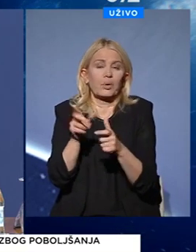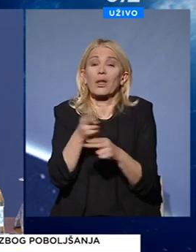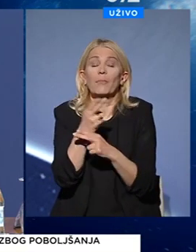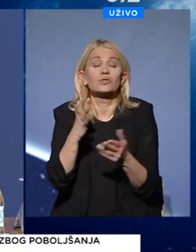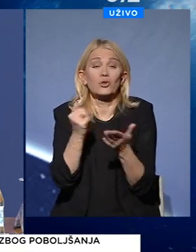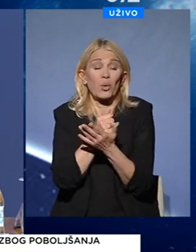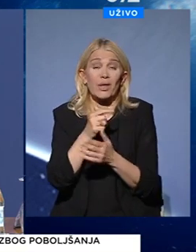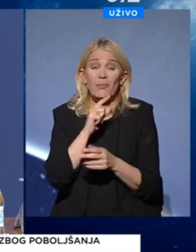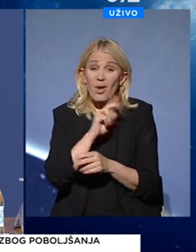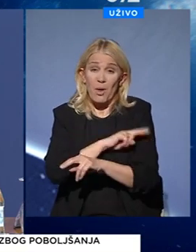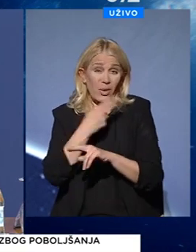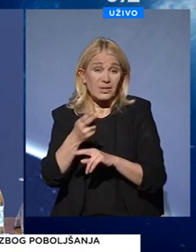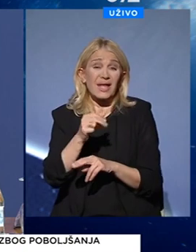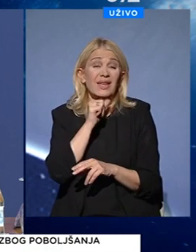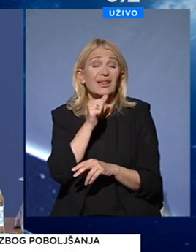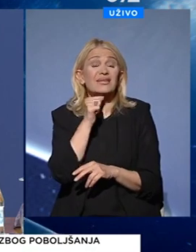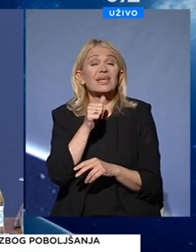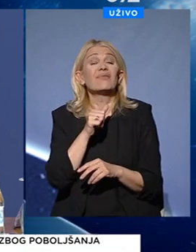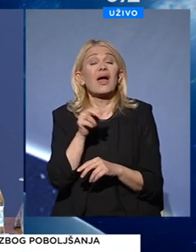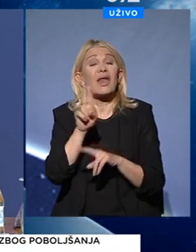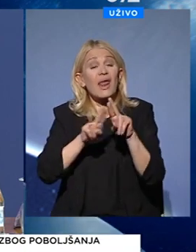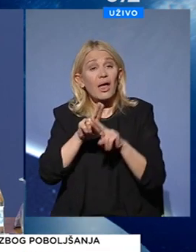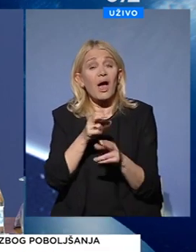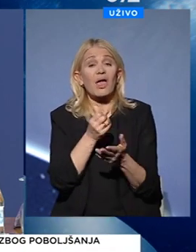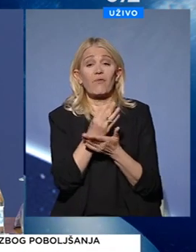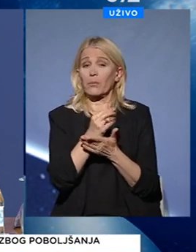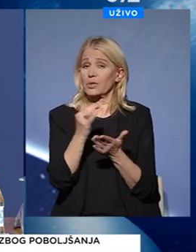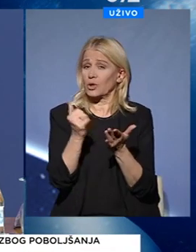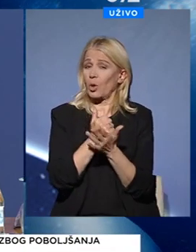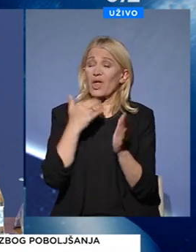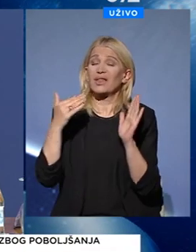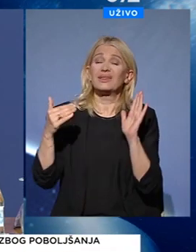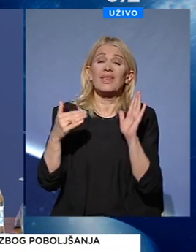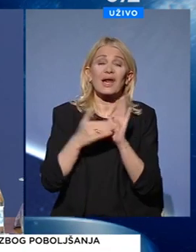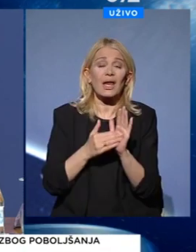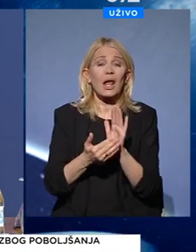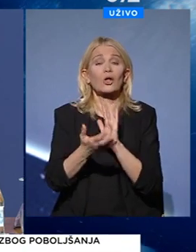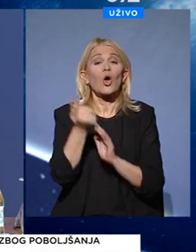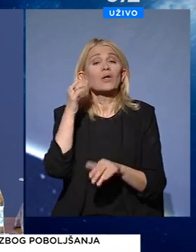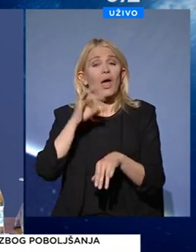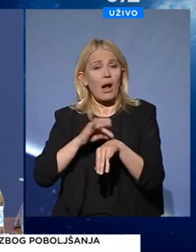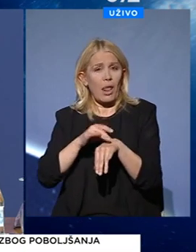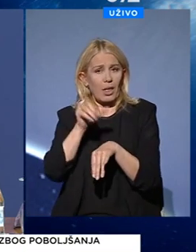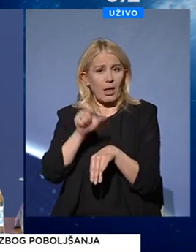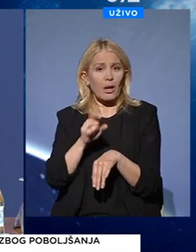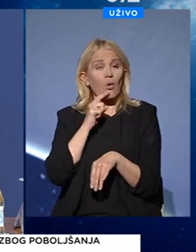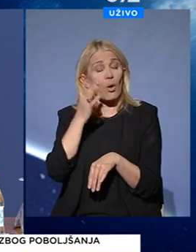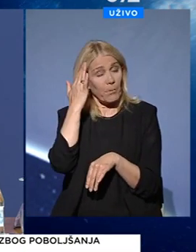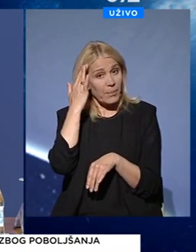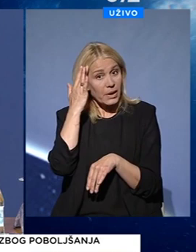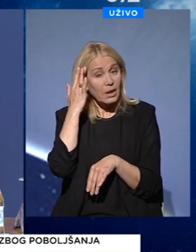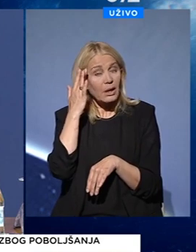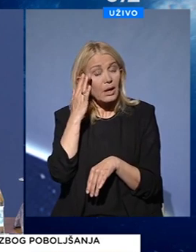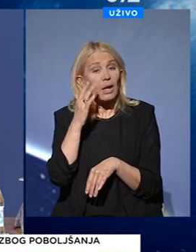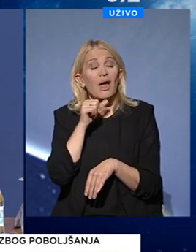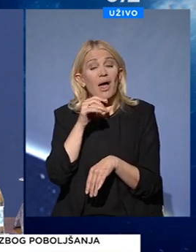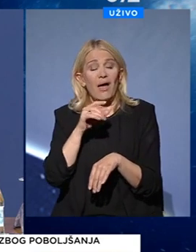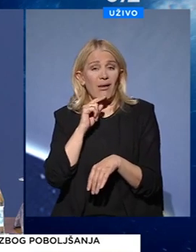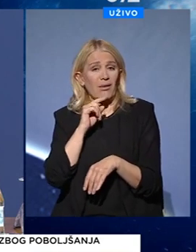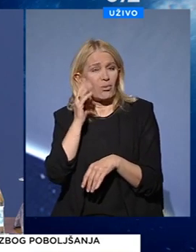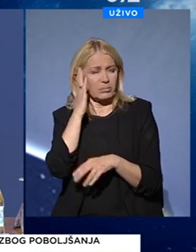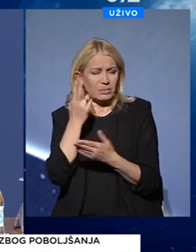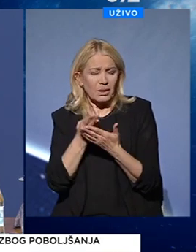za bolesnike koji su intenzivni negama, informacije porodice dobijaju direktno od lekarskog kadra koje njima brine. A pacijenti